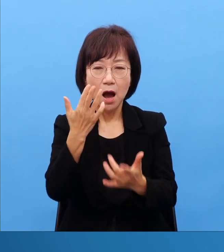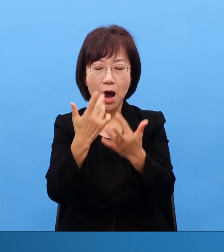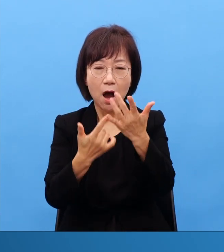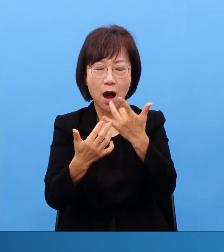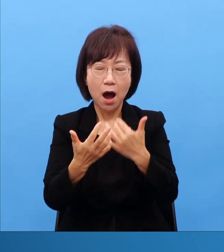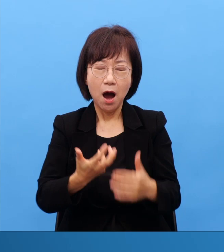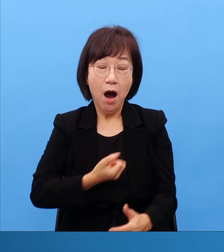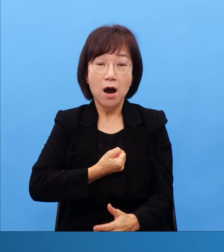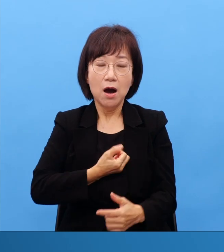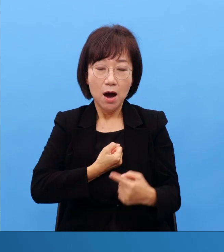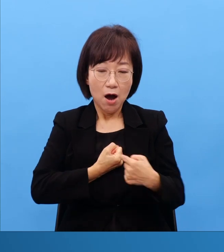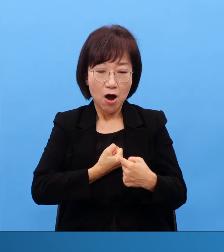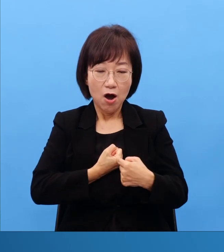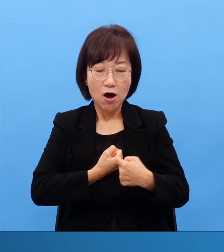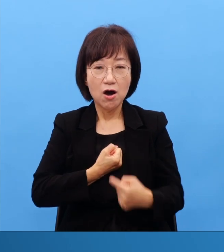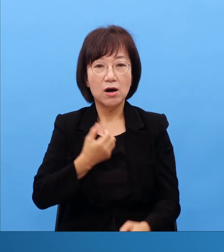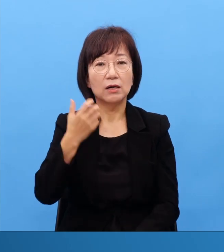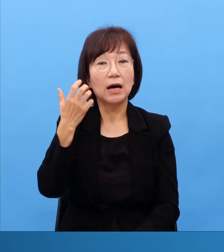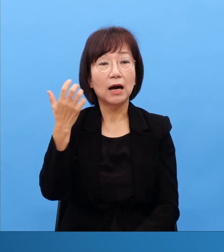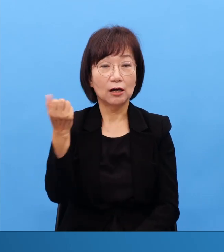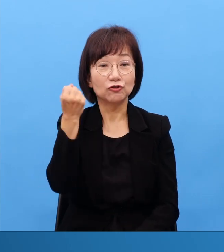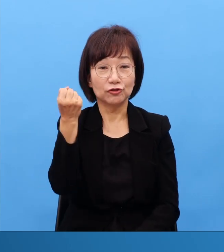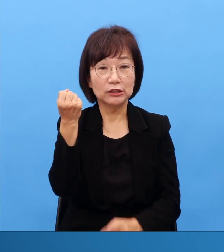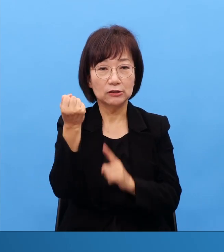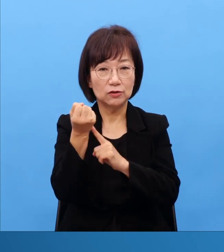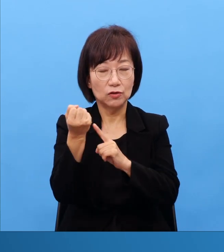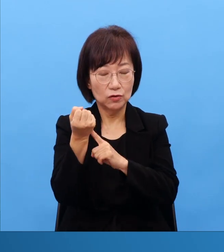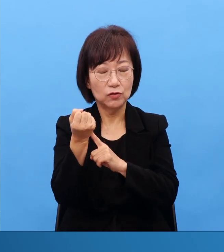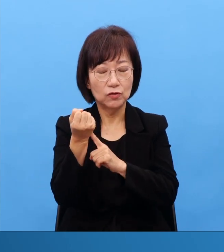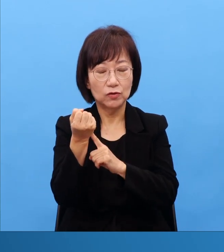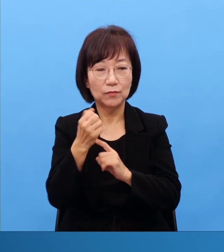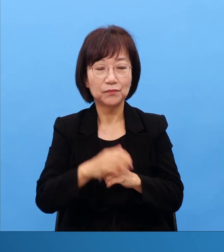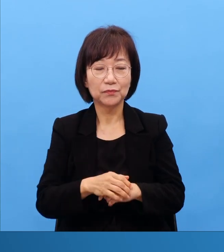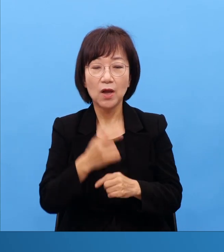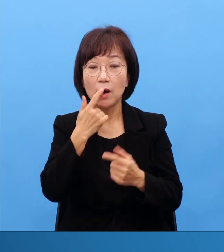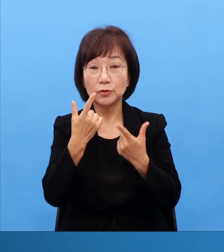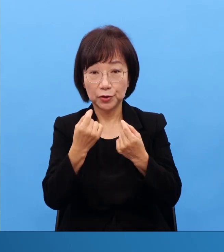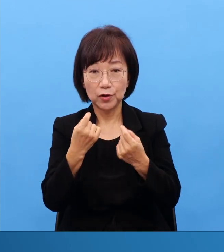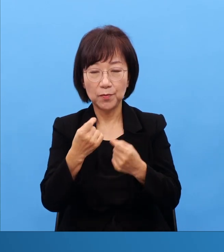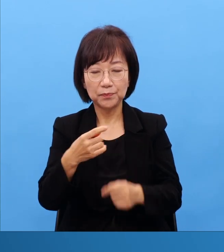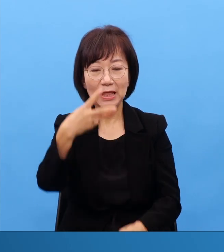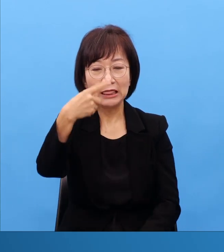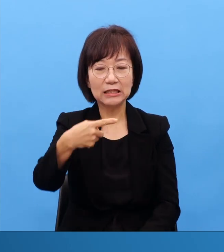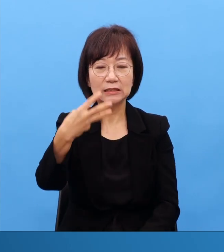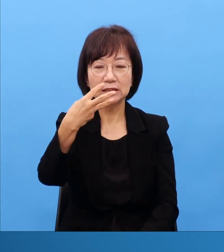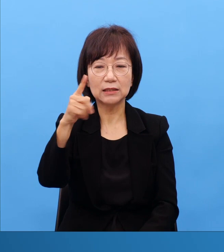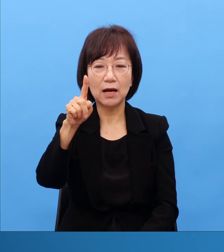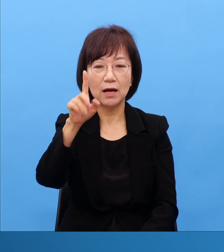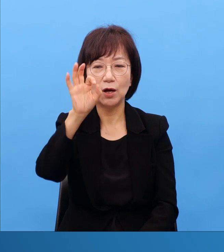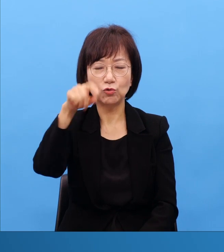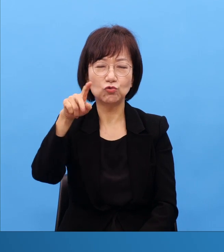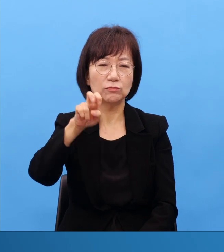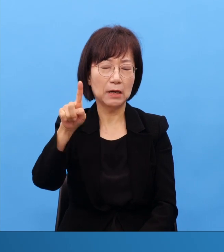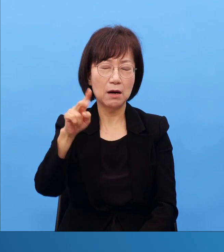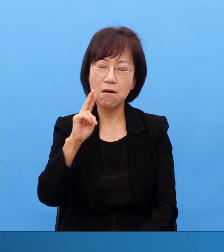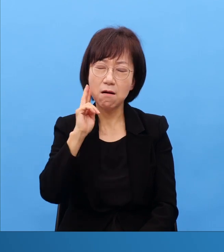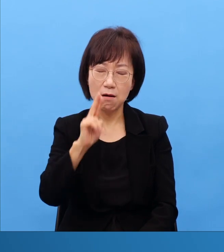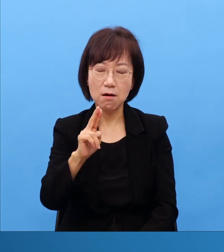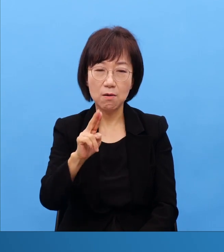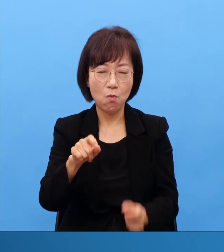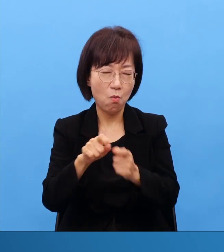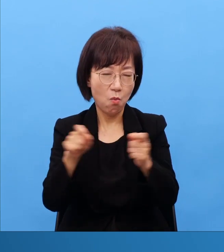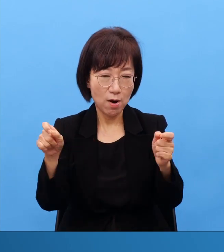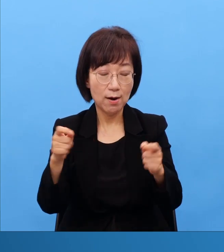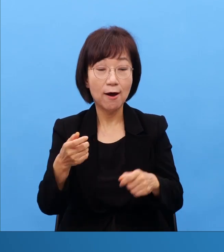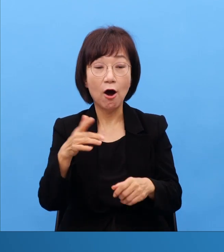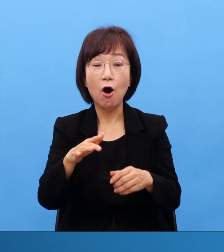trauma regarding fires. 그래서 거기든 글들을 쓴 거예요. 잘 썼어요. 이게. And so she wrote a book about that trauma.